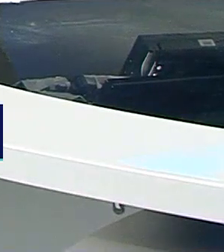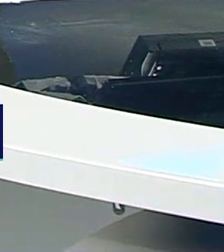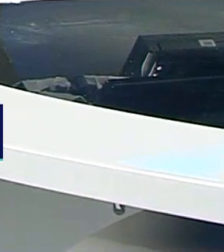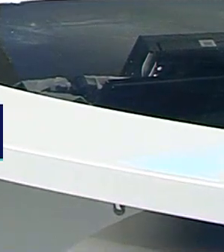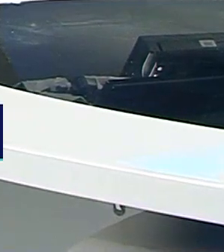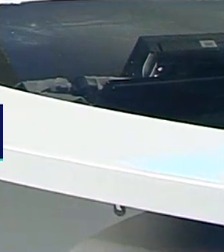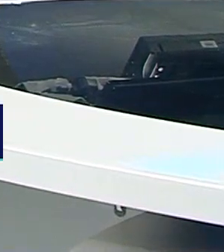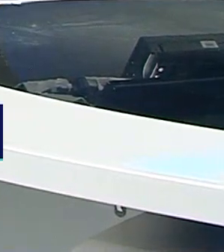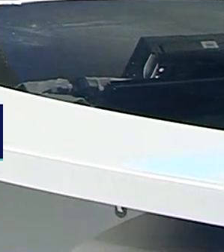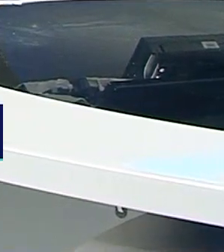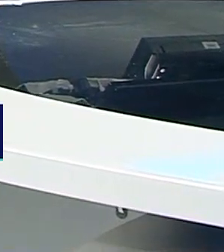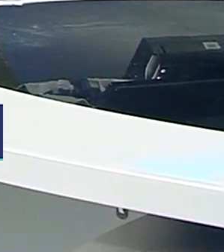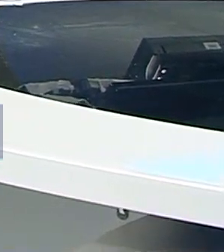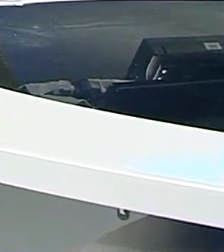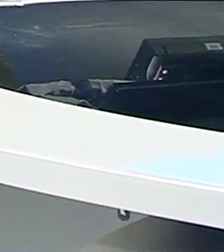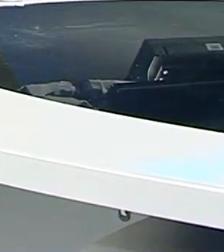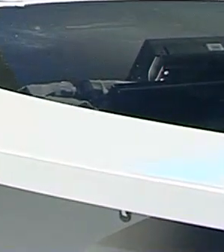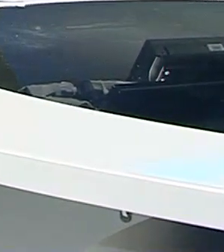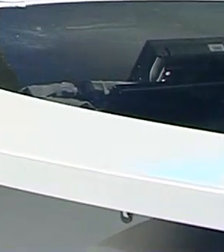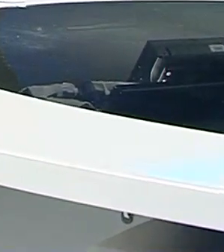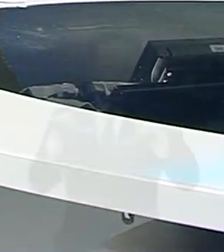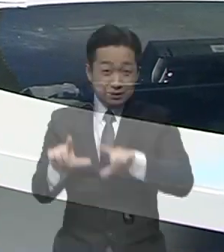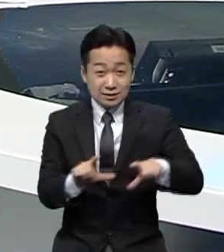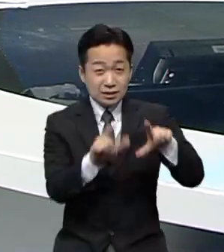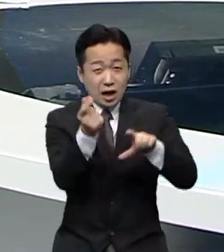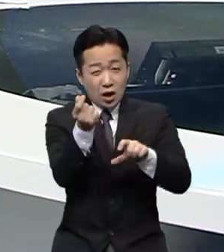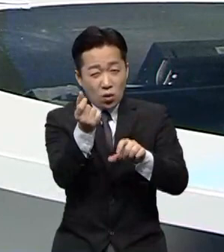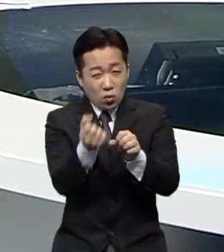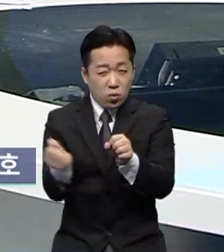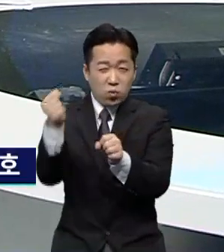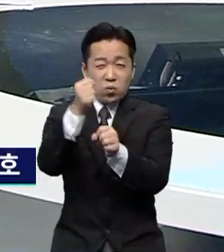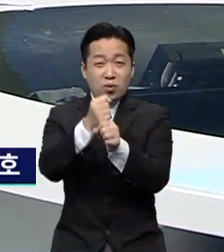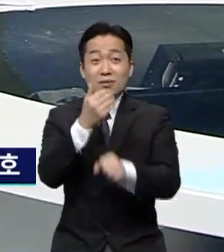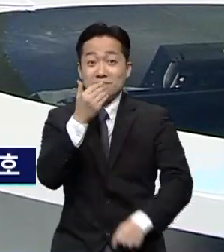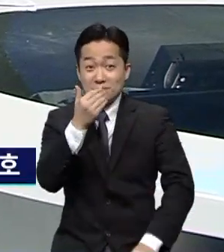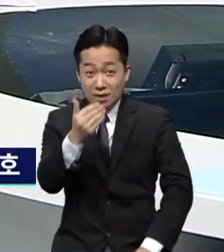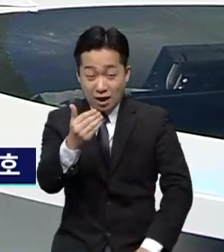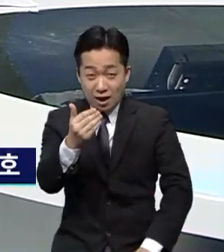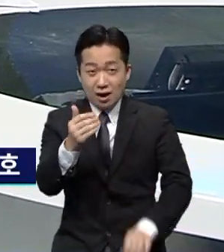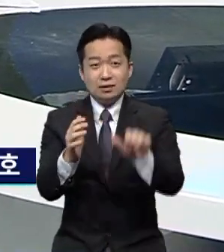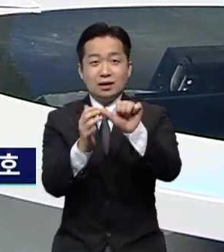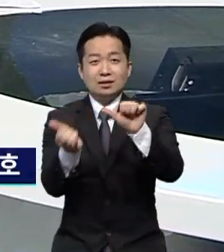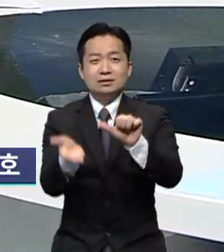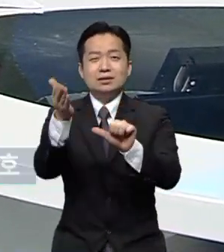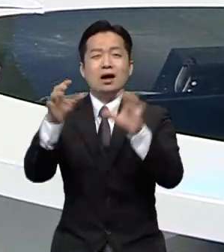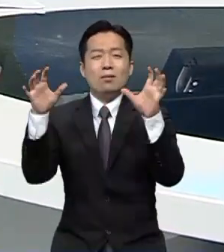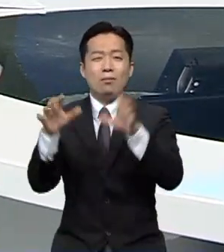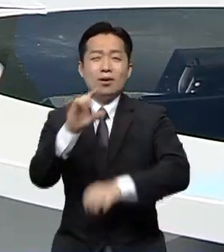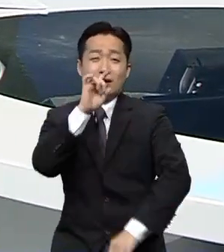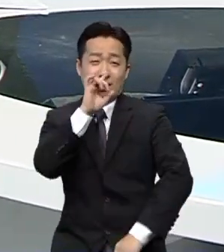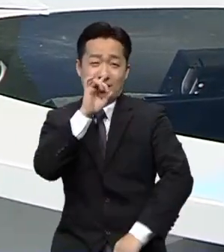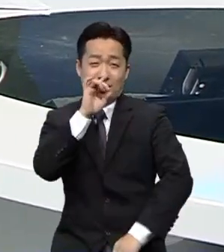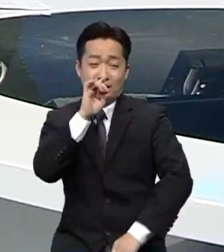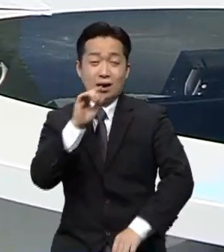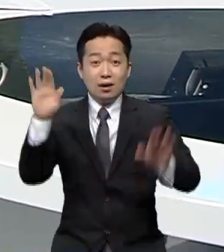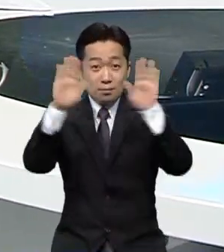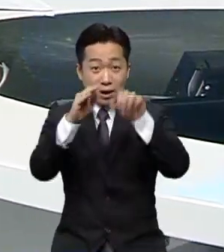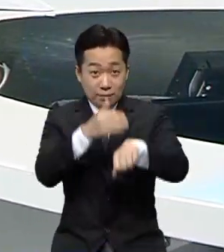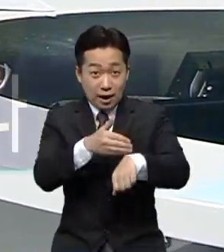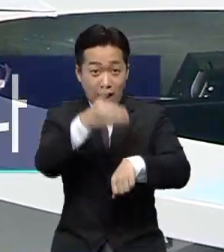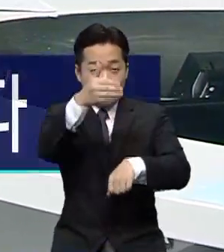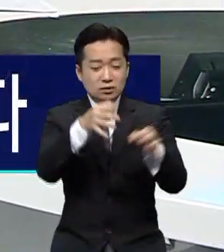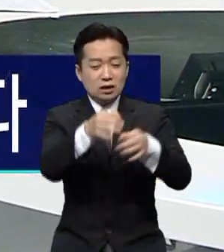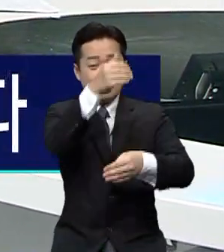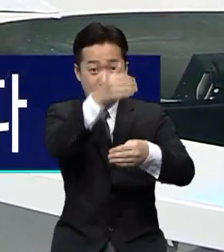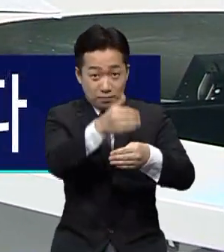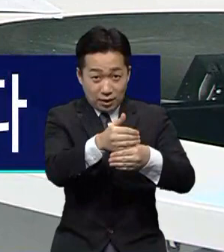여러분 안녕하십니까? 코로나19에 빼앗긴 우리 일상이 아주 조금 돌아오게 됐습니다. 5명 이상 모이면 안 되고 밤 9시면